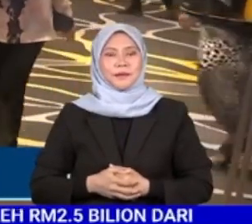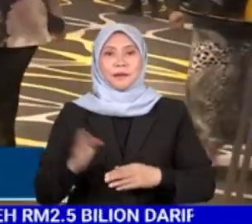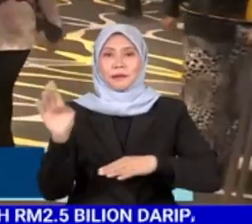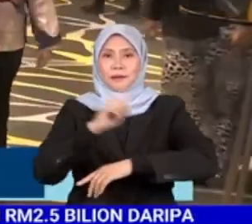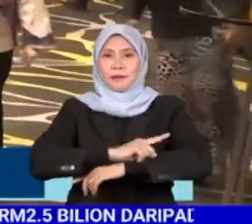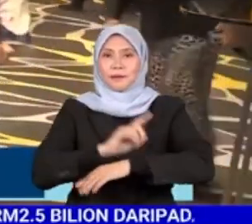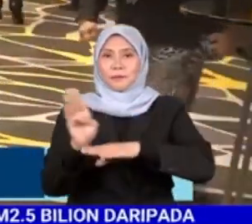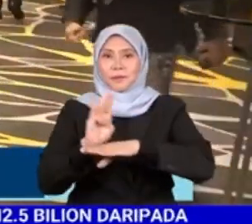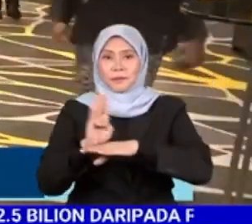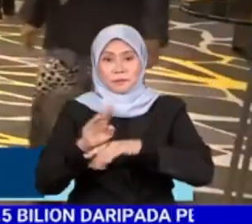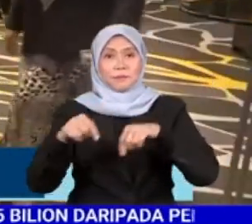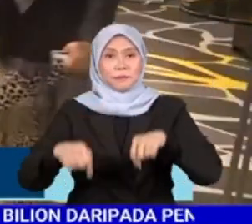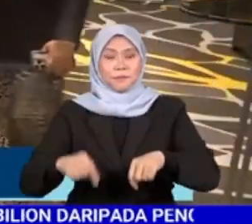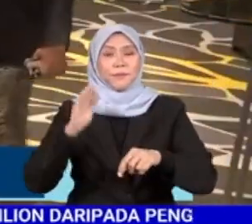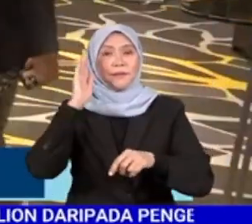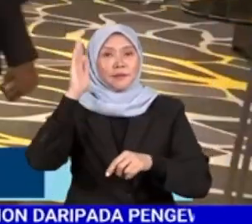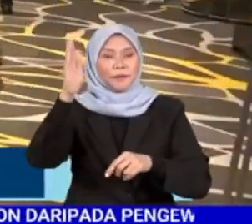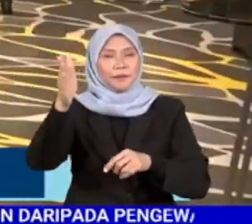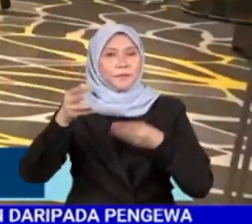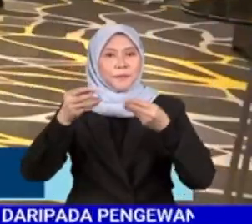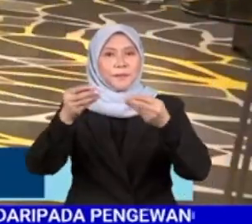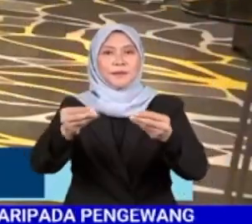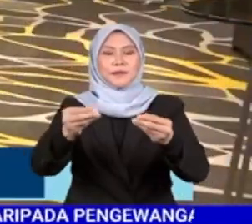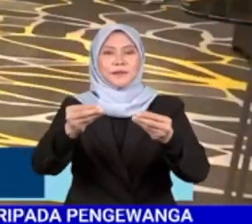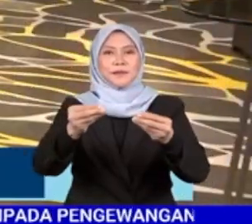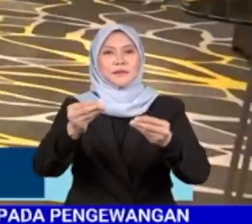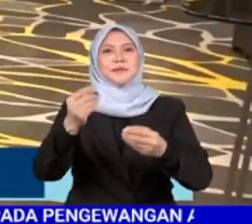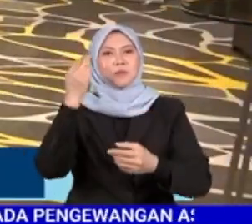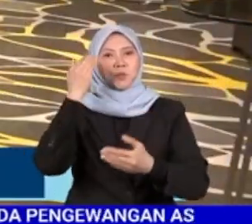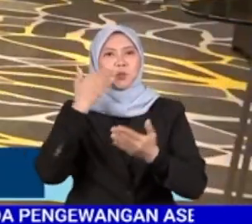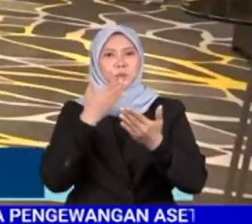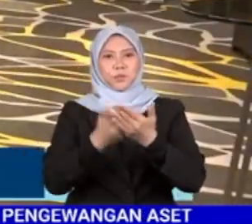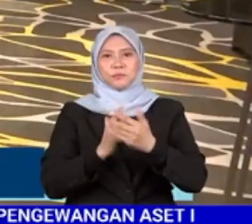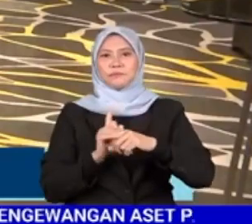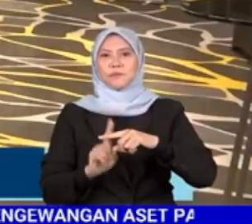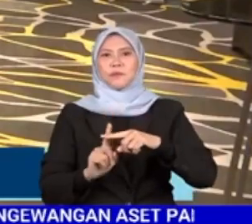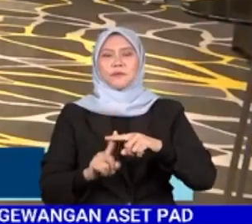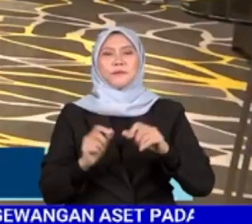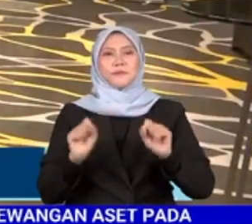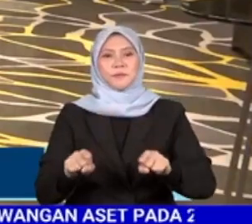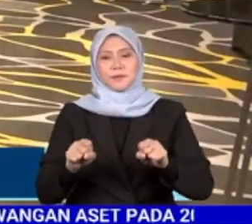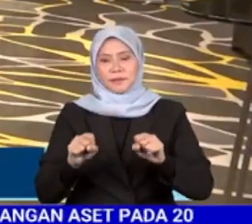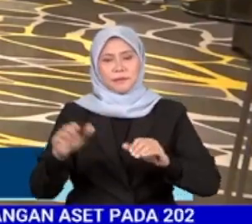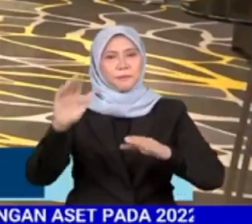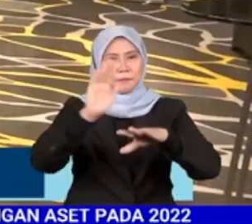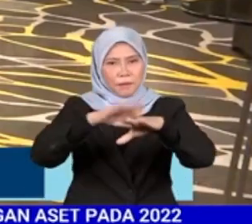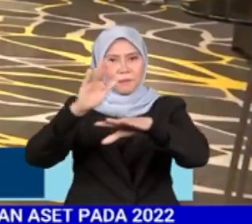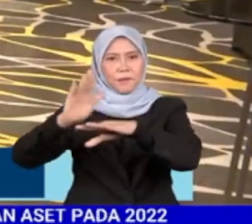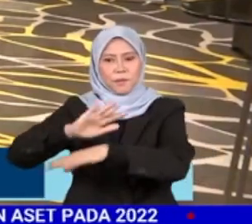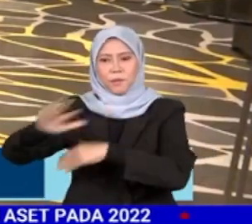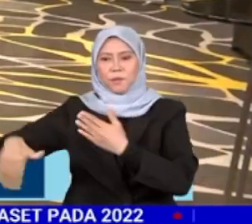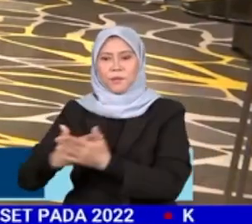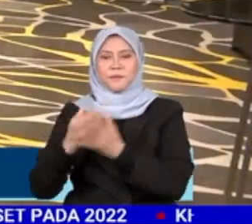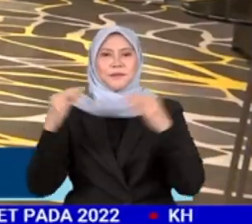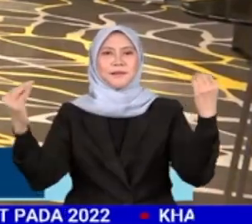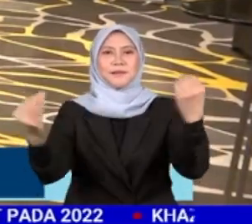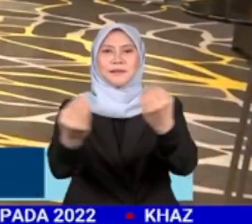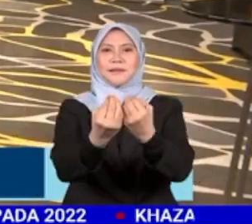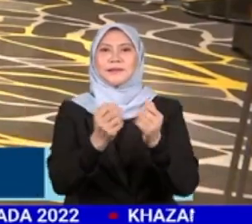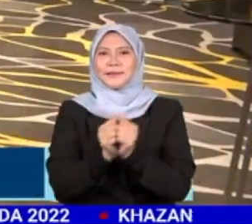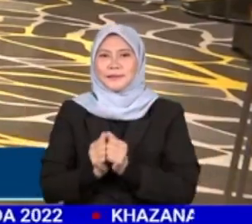Hari Usahawan Negara ini bakal memberi satu impak yang positif dan pastinya akan mengajak lebih ramai masyarakat